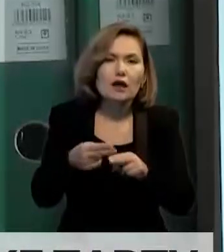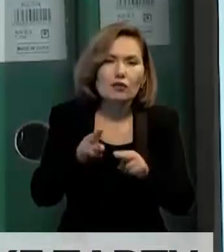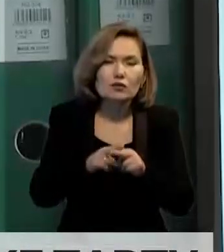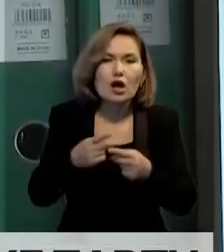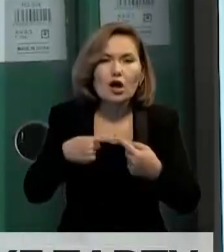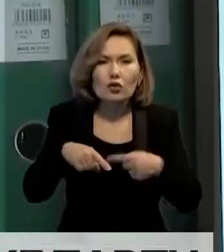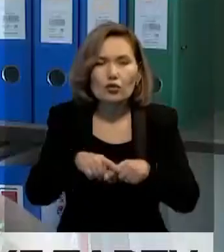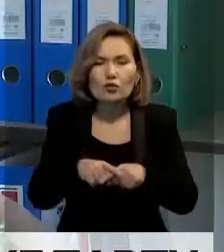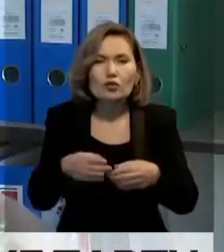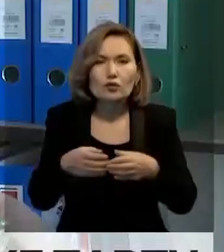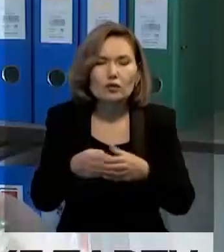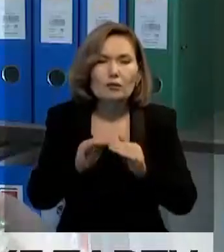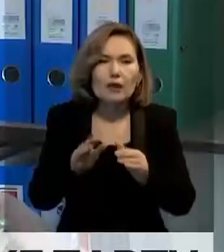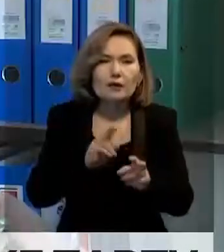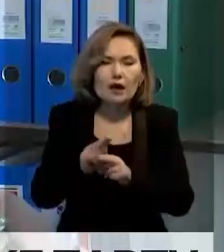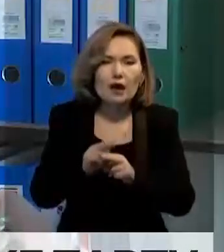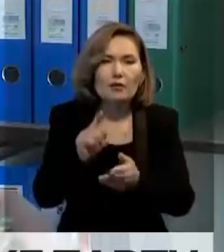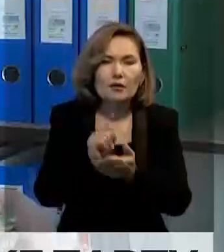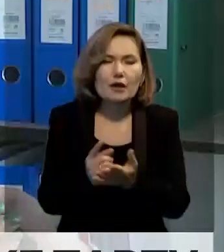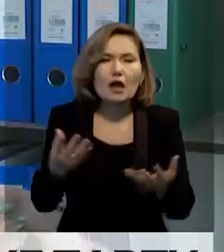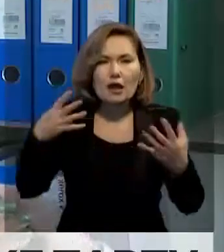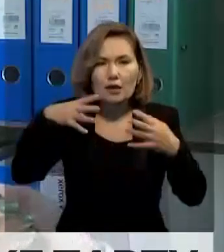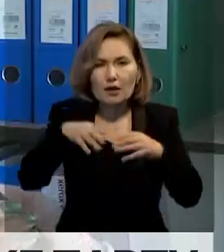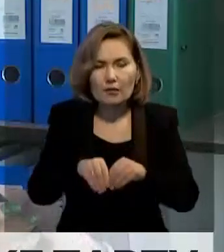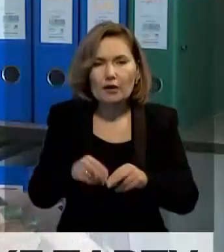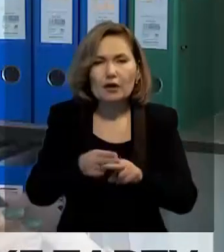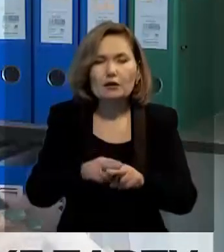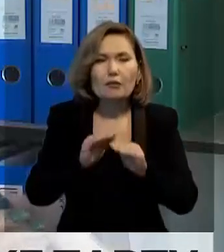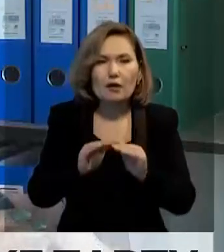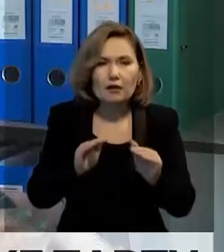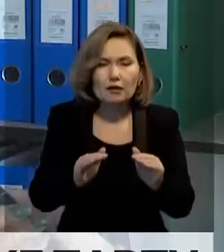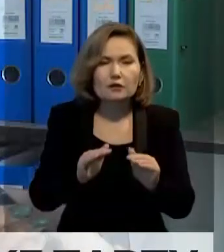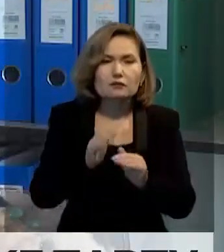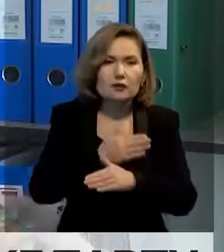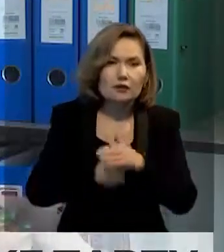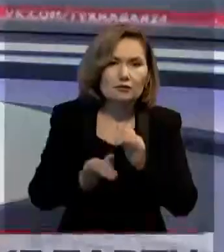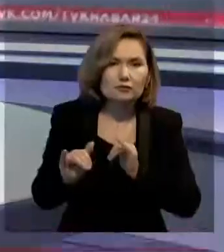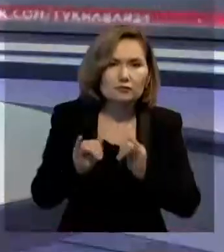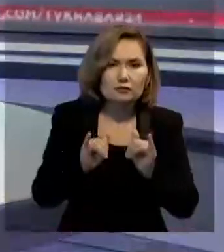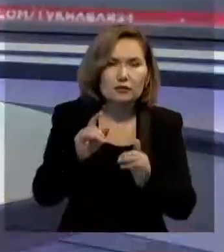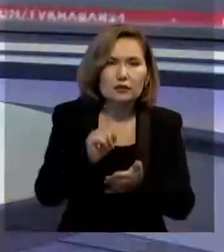сияқты. Барлық нәрсеге бізде инклюзивті, яғни тең подход болу керек.